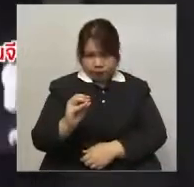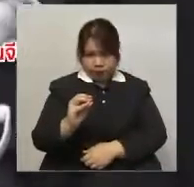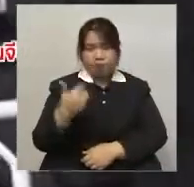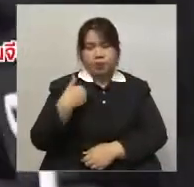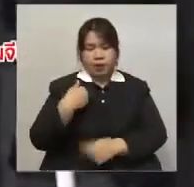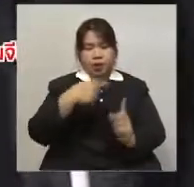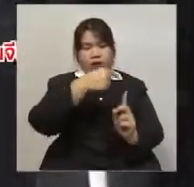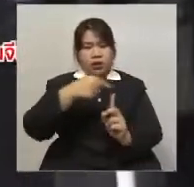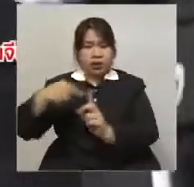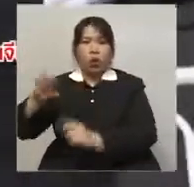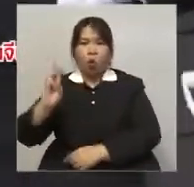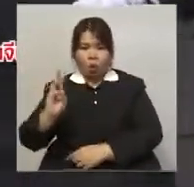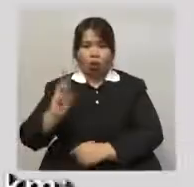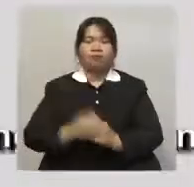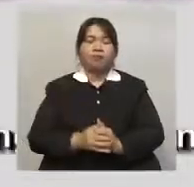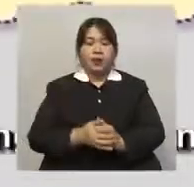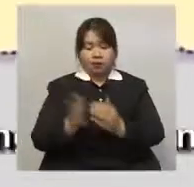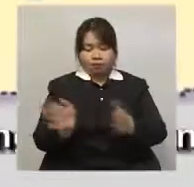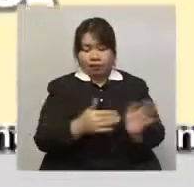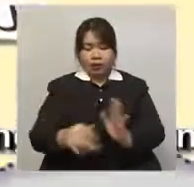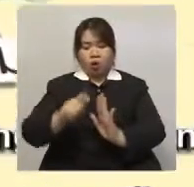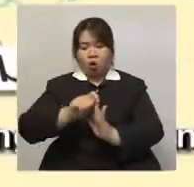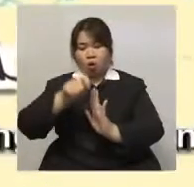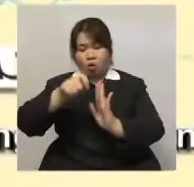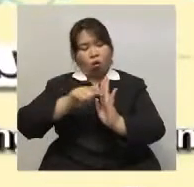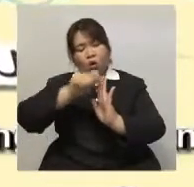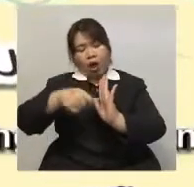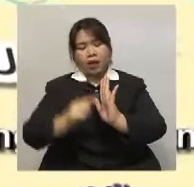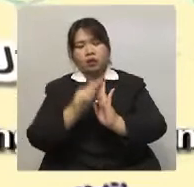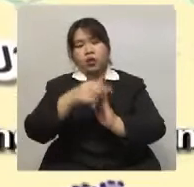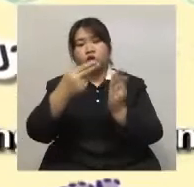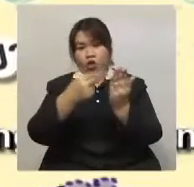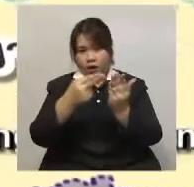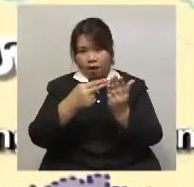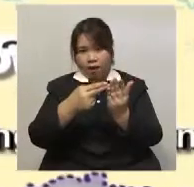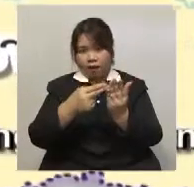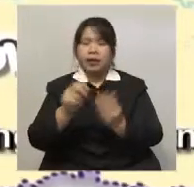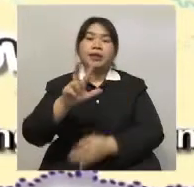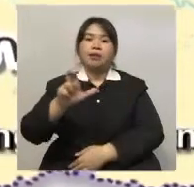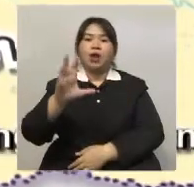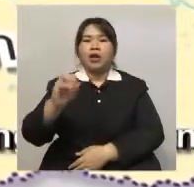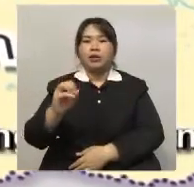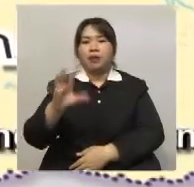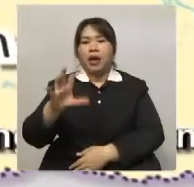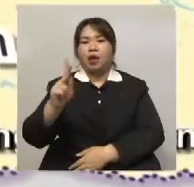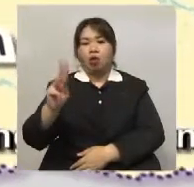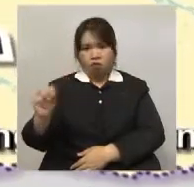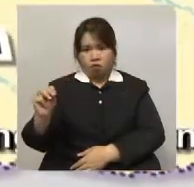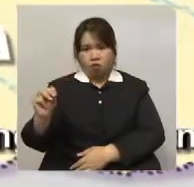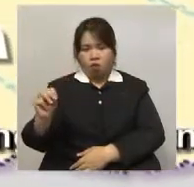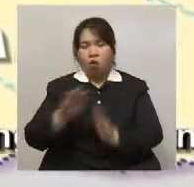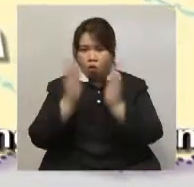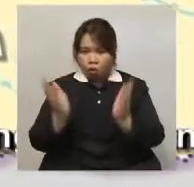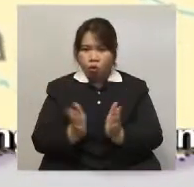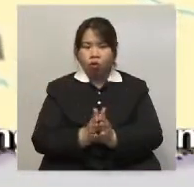ย6สถานีส่วนช่วงที่2นครราชสีมาถึงหนองคายระยะทางประมาณ355กิโลเมตรรวม